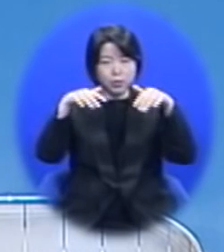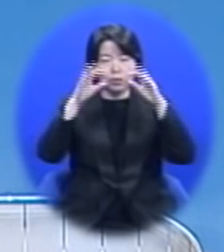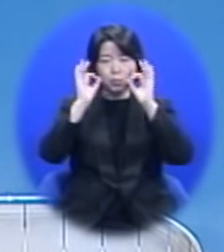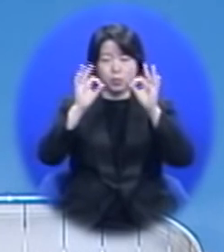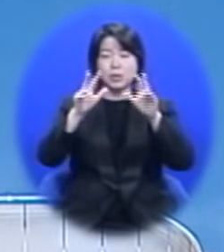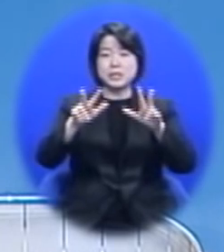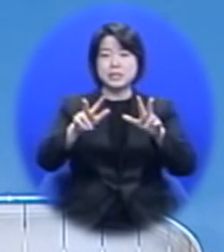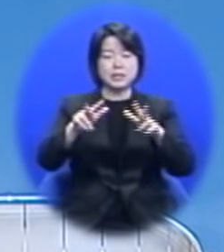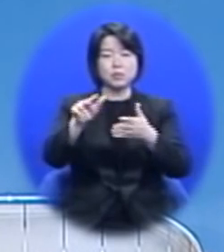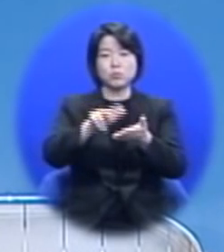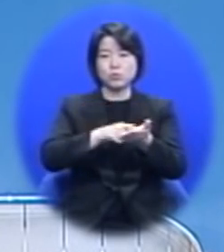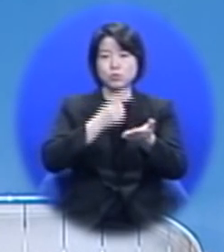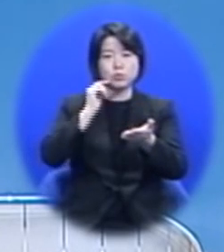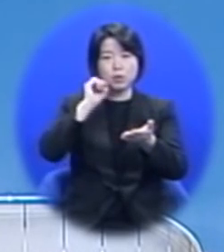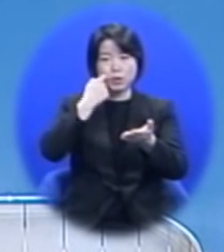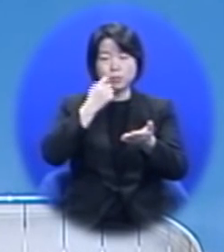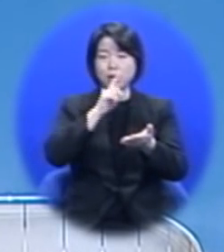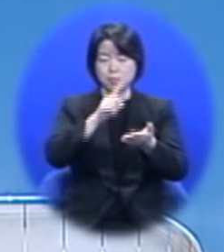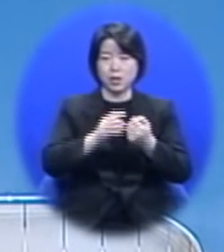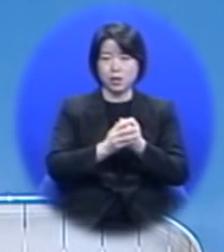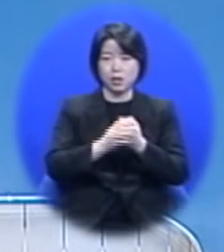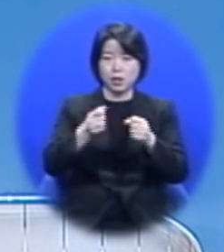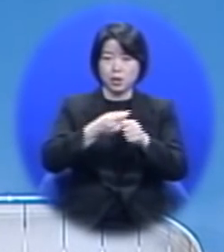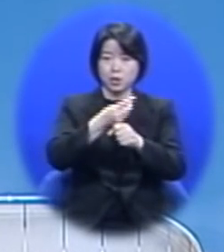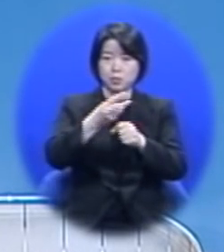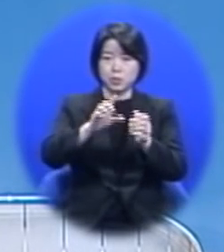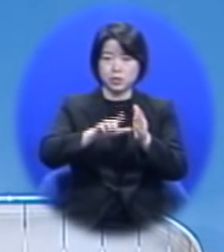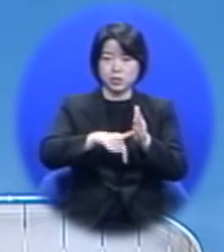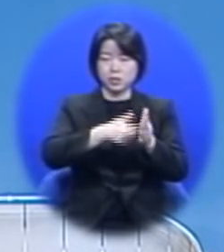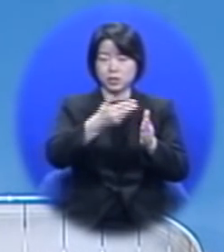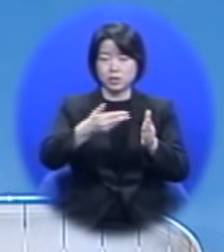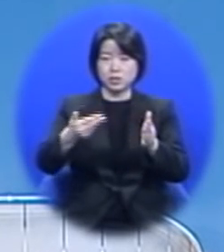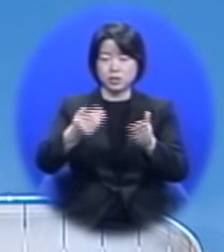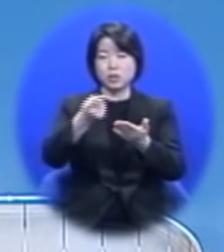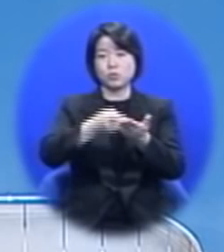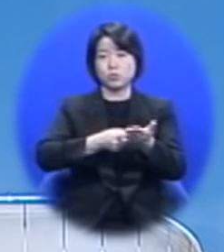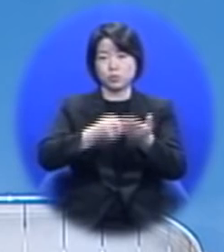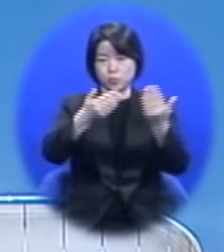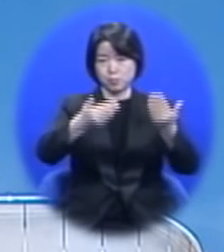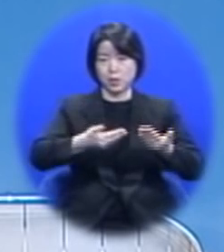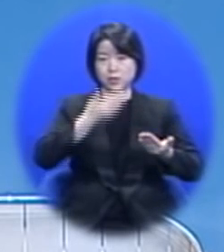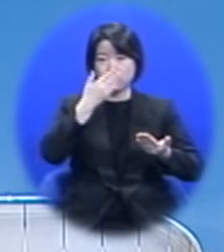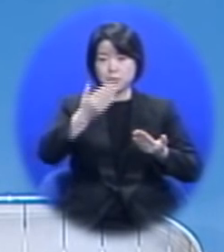했습니다. 몇 시간이 지난 뒤에 수술을 받을 수 있었습니다.